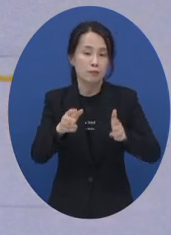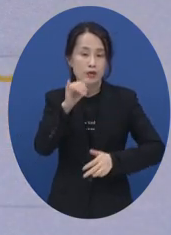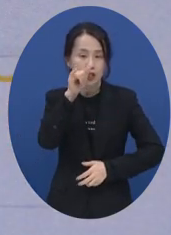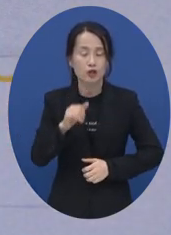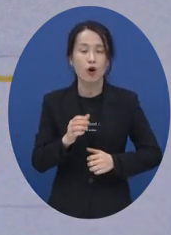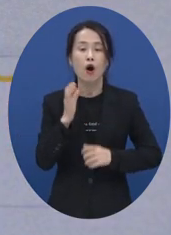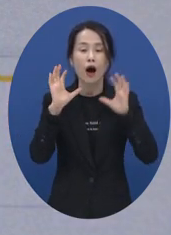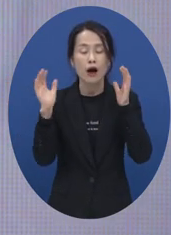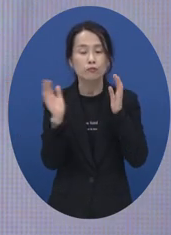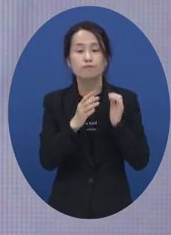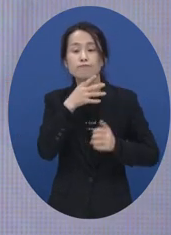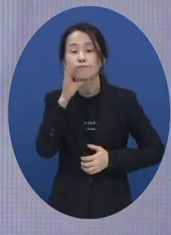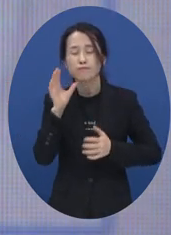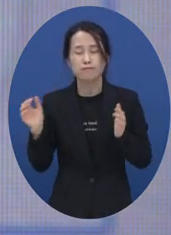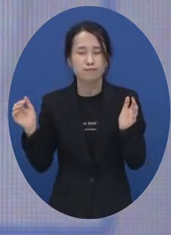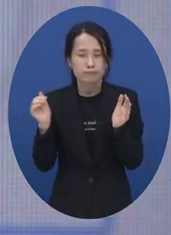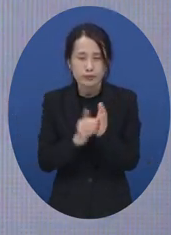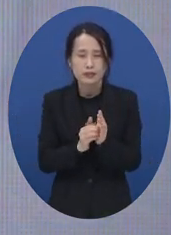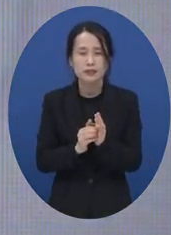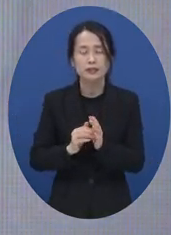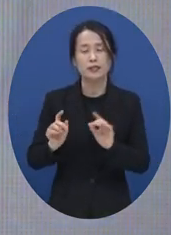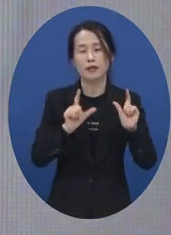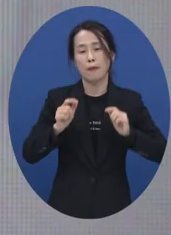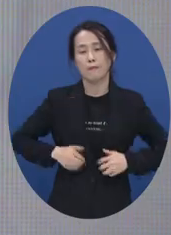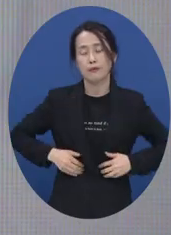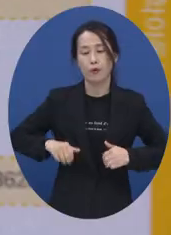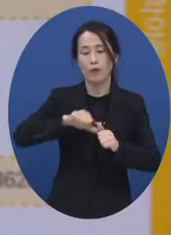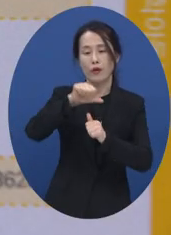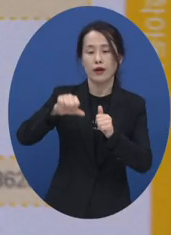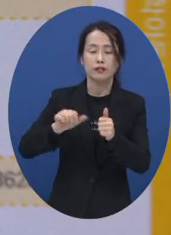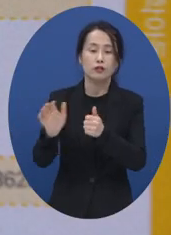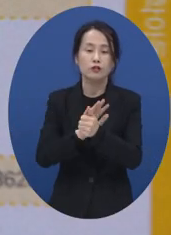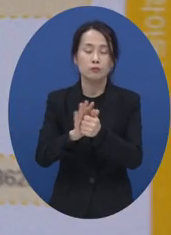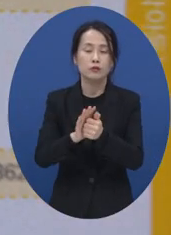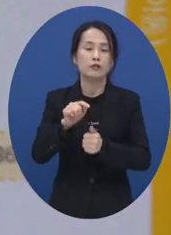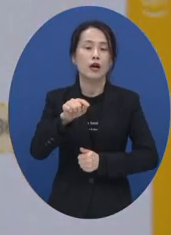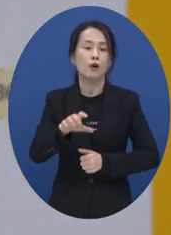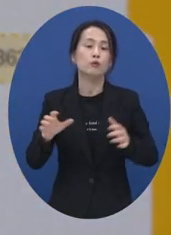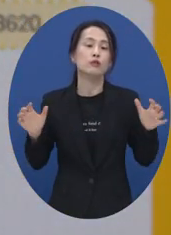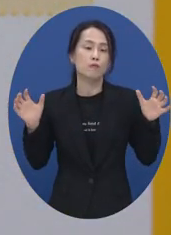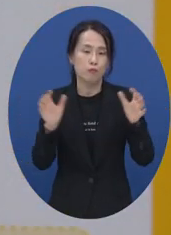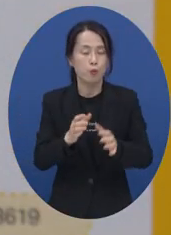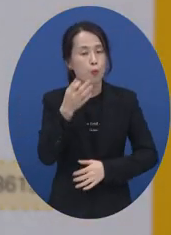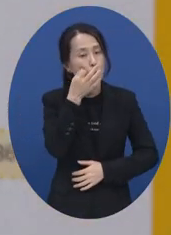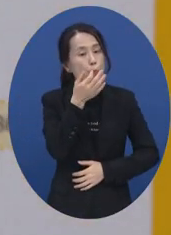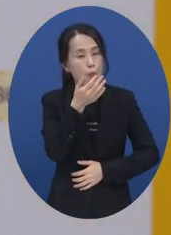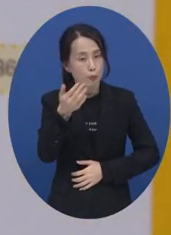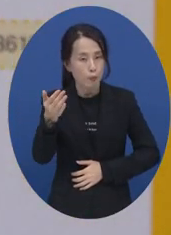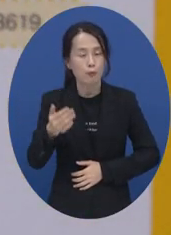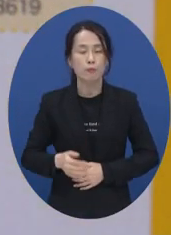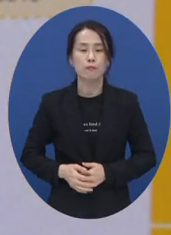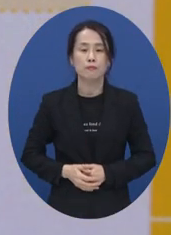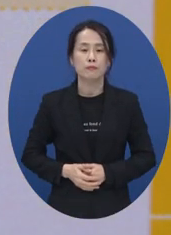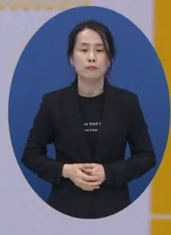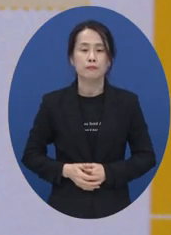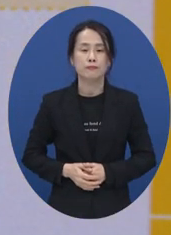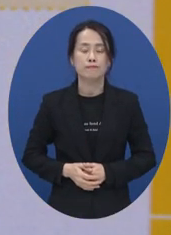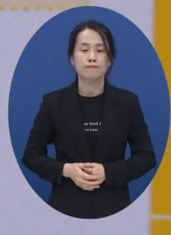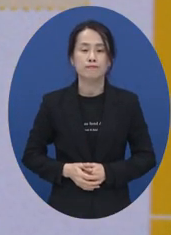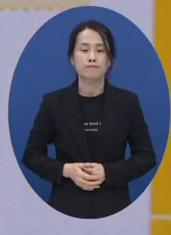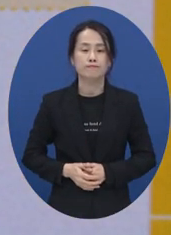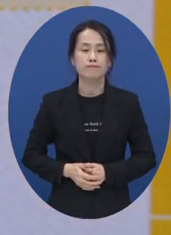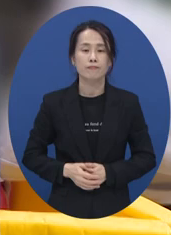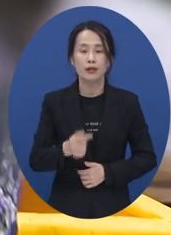사업. 영유아부터 노년에 이르기까지 생애 주기별로 지원받을 수 있는 모든 행정 서비스를 한눈에 볼 수 있도록